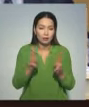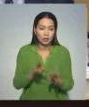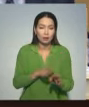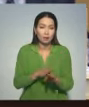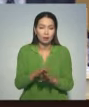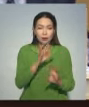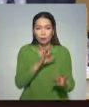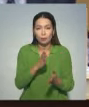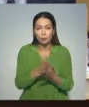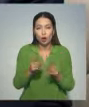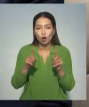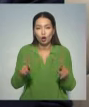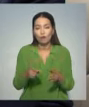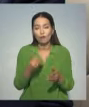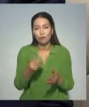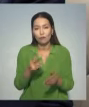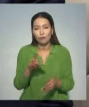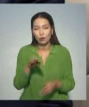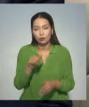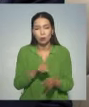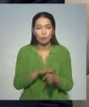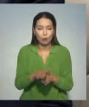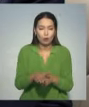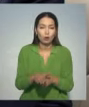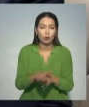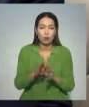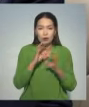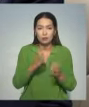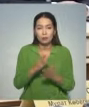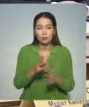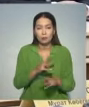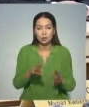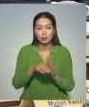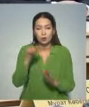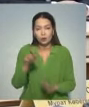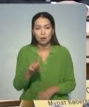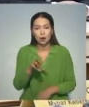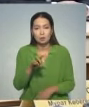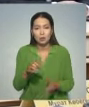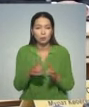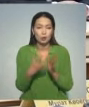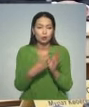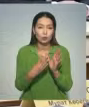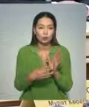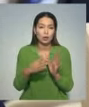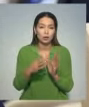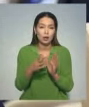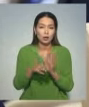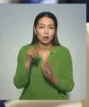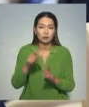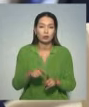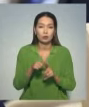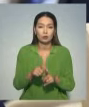Квота нормасы толық сақталған деді. Айта кетейік, мәжіліс сайлауына Аманат партиясынан 90 кандидат ұсынылған. Оның